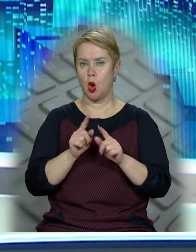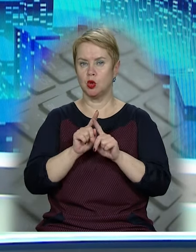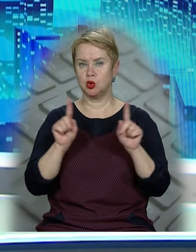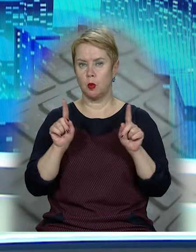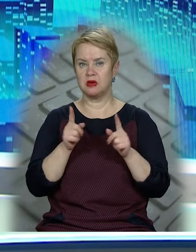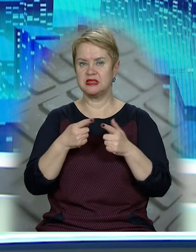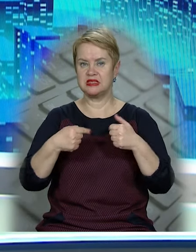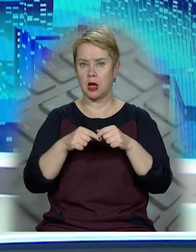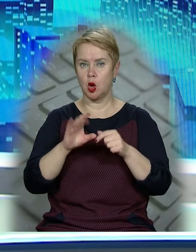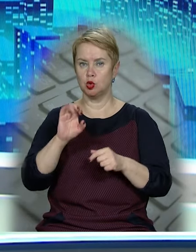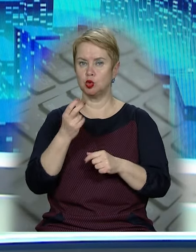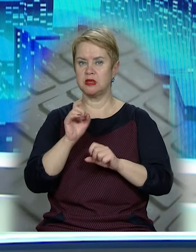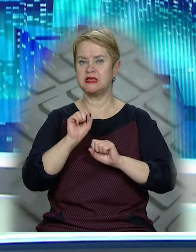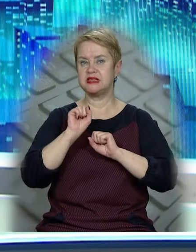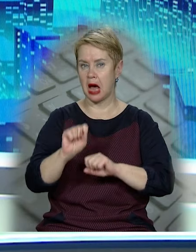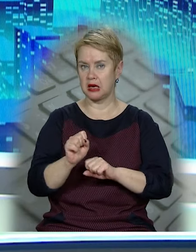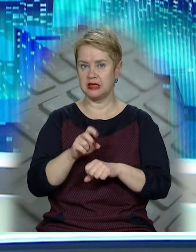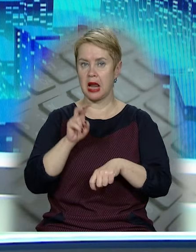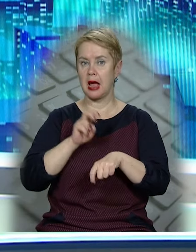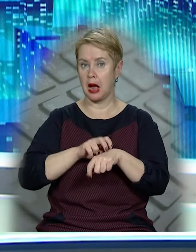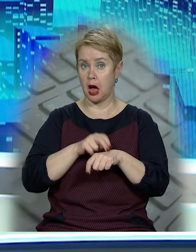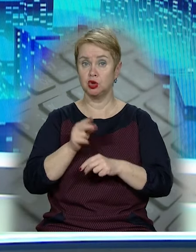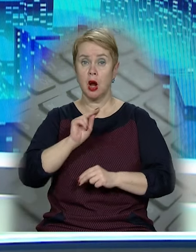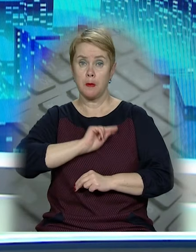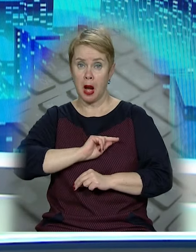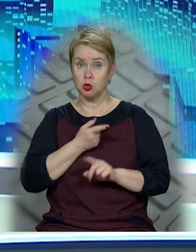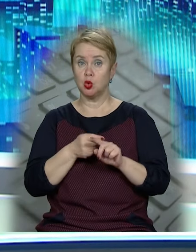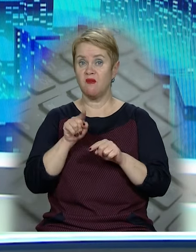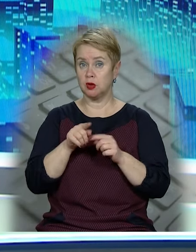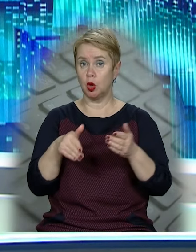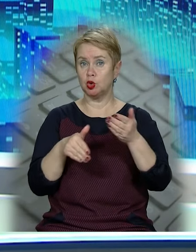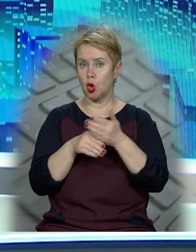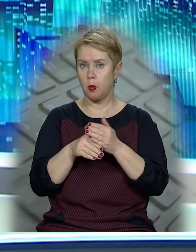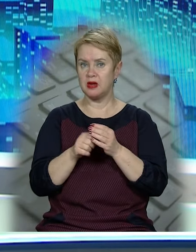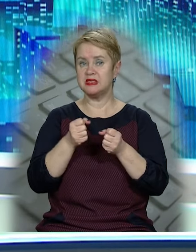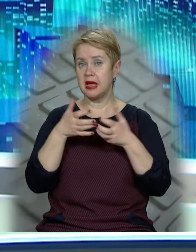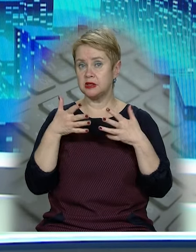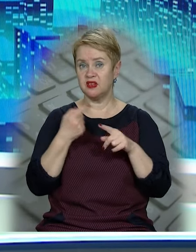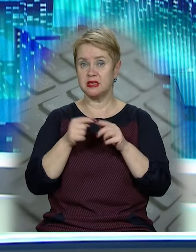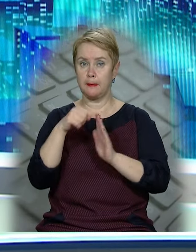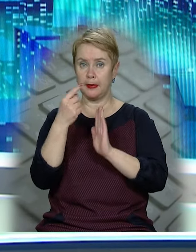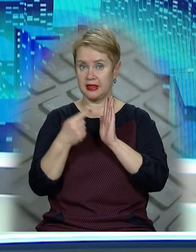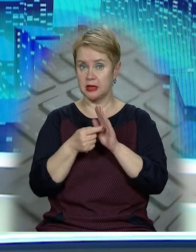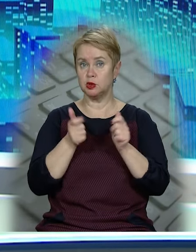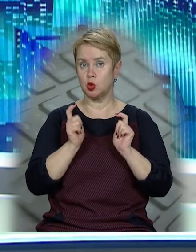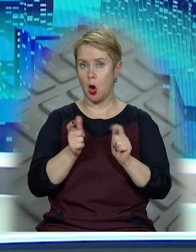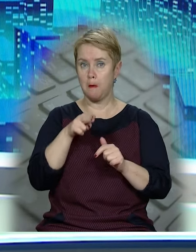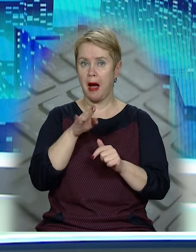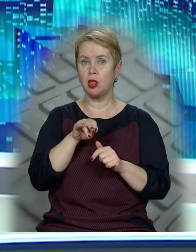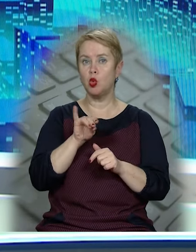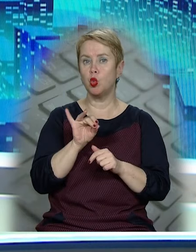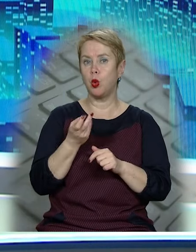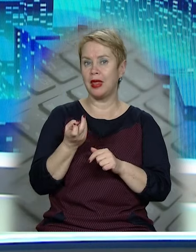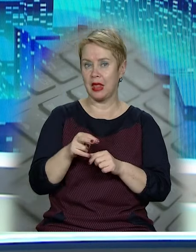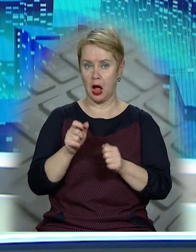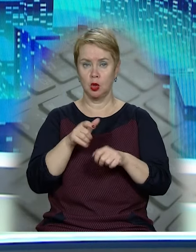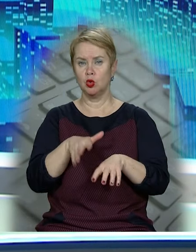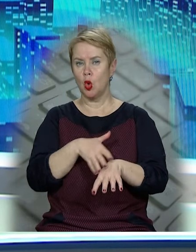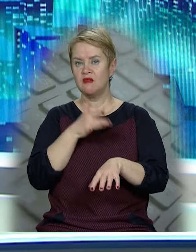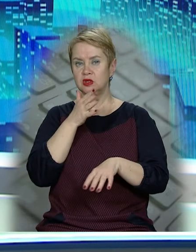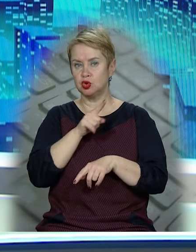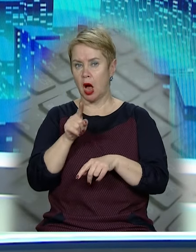у закладах соціального захисту та лікарнях. Чи працює вона? Допомогти з'ясувати це питання зголосилась пані Юлія, яка вже